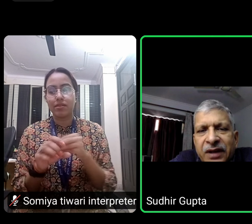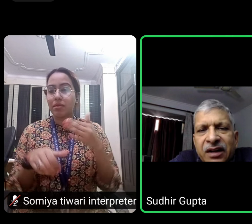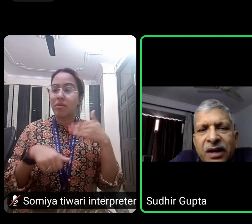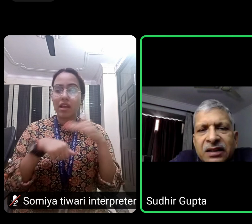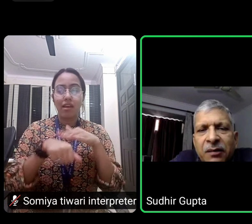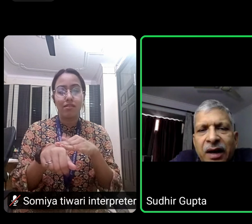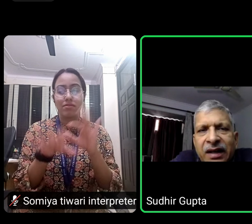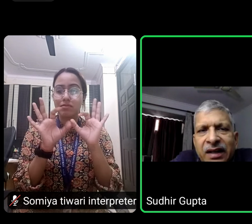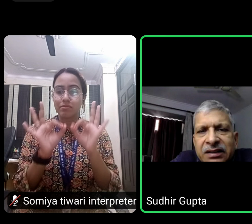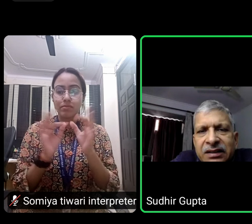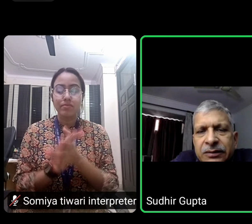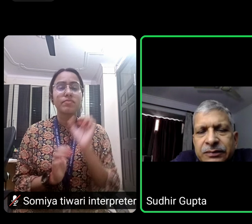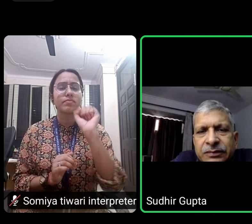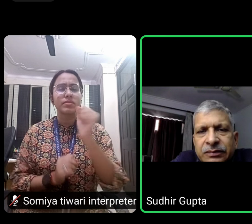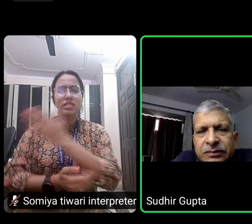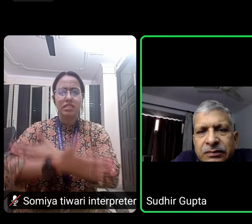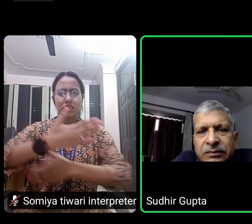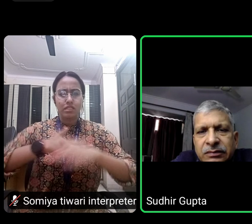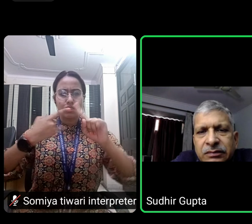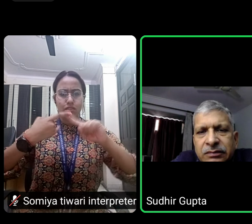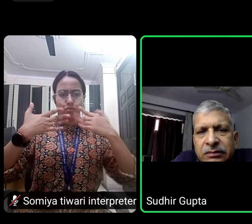आप सेंटर में कितनी बार आई हैं आज तक?